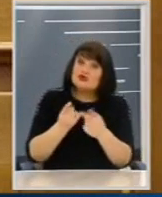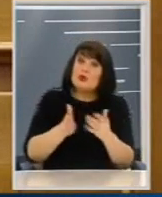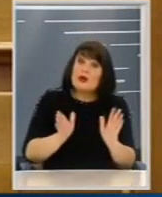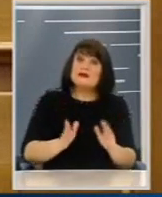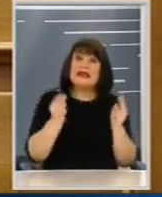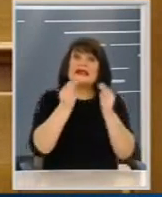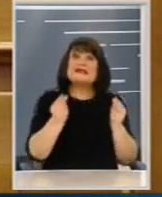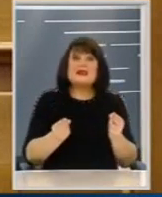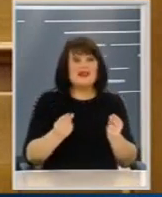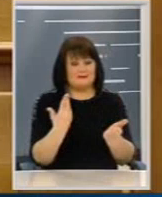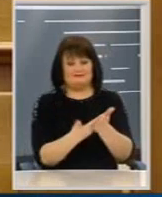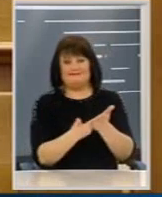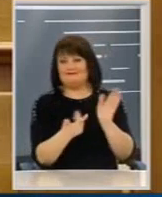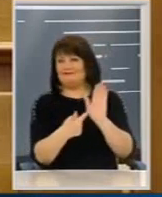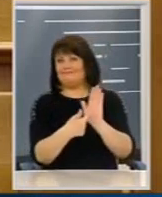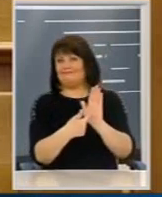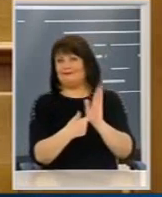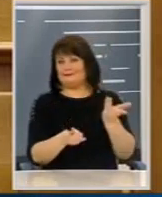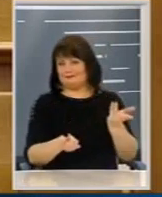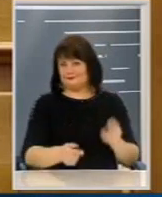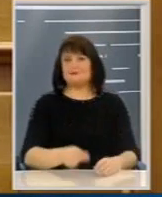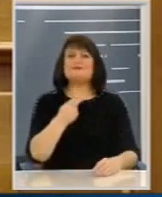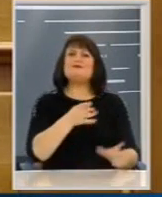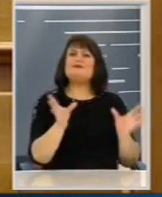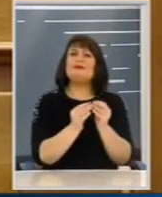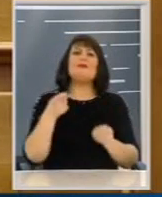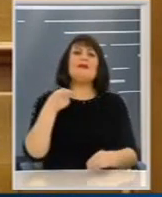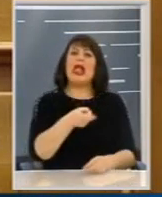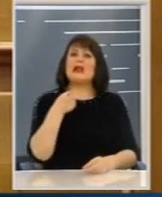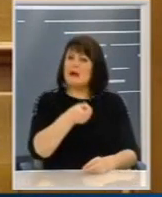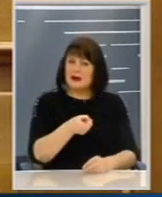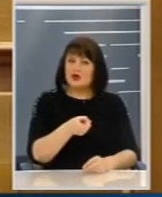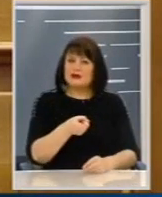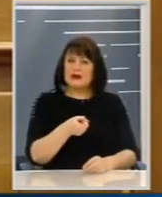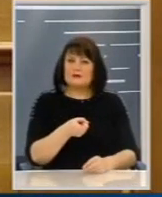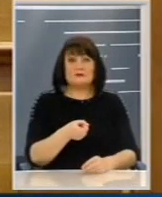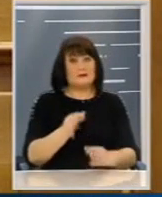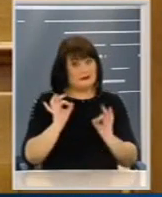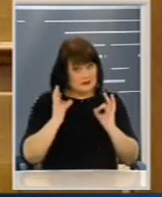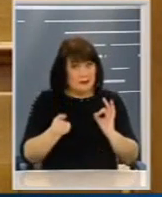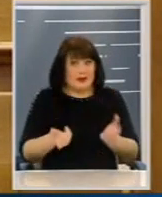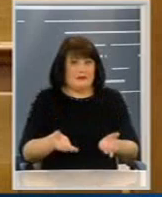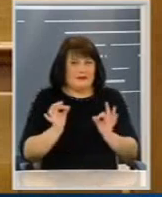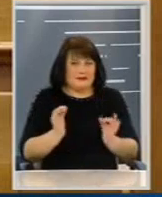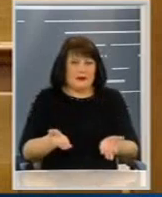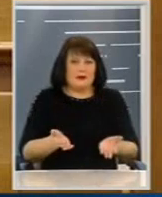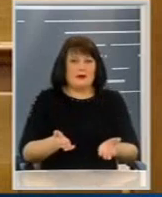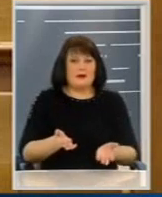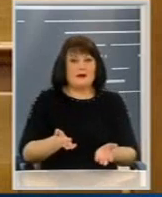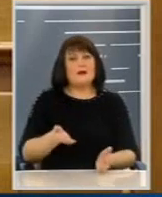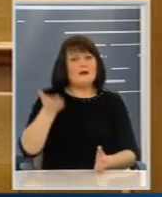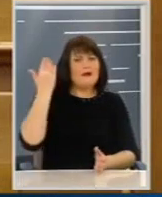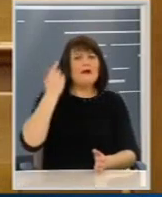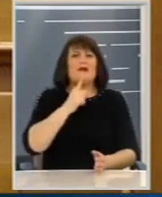σας διαψεύδουν. Θέμα με την εγκληματικότητα βεβαίως και υπάρχει, όσο